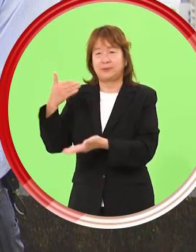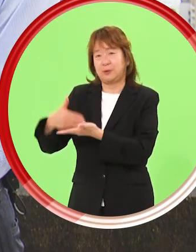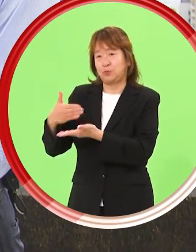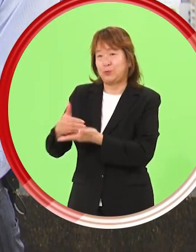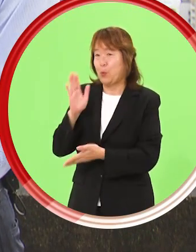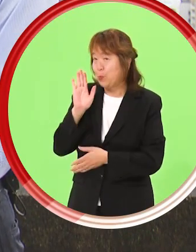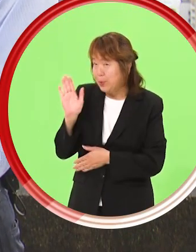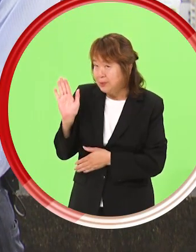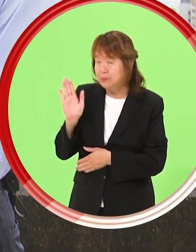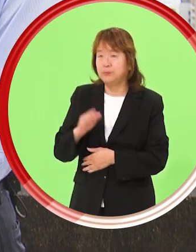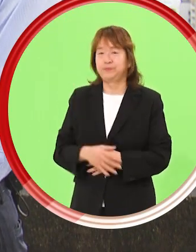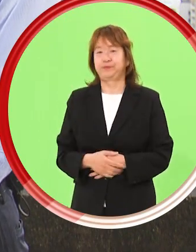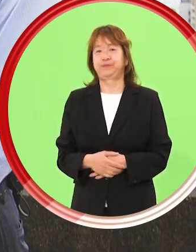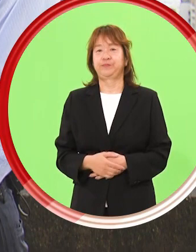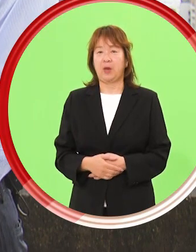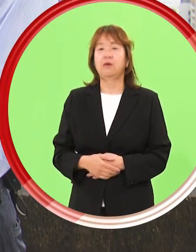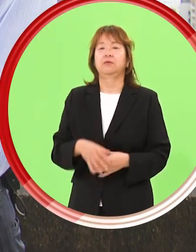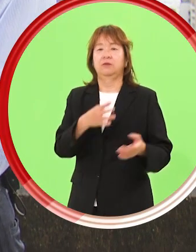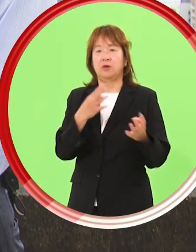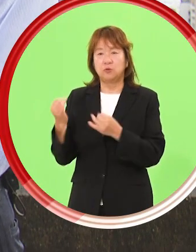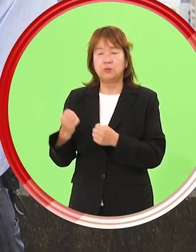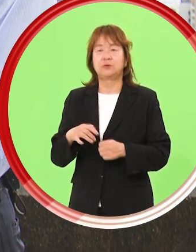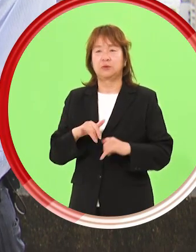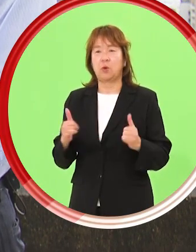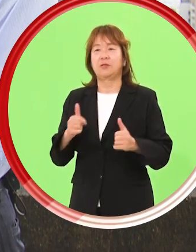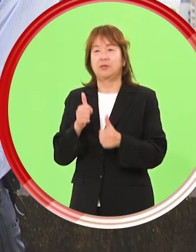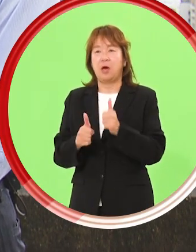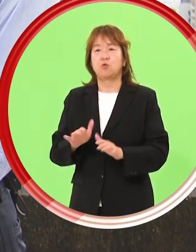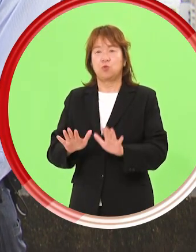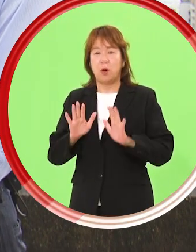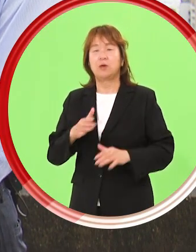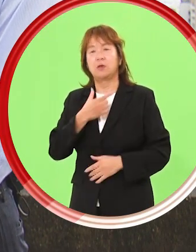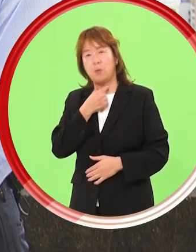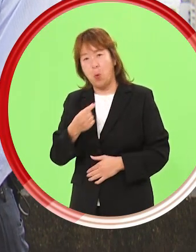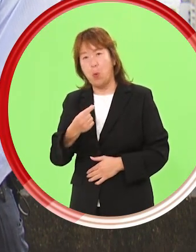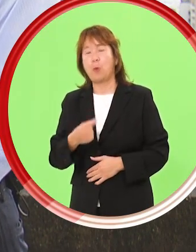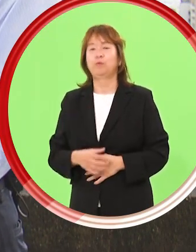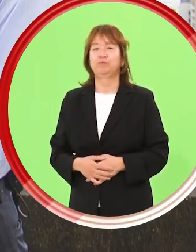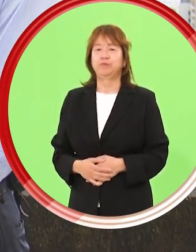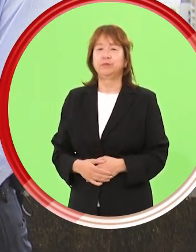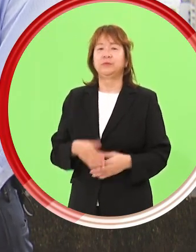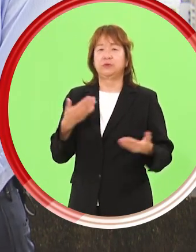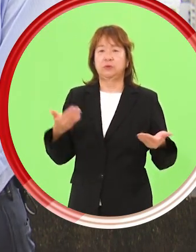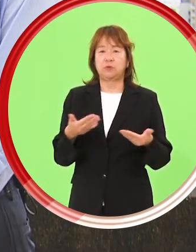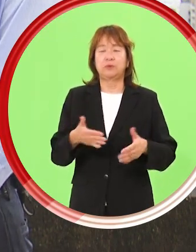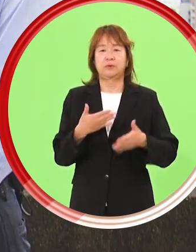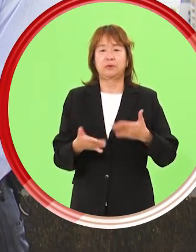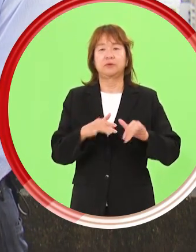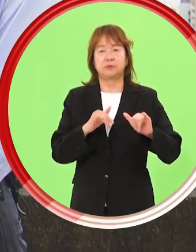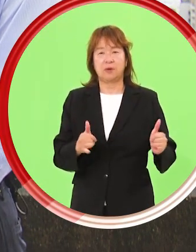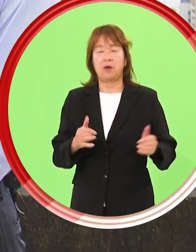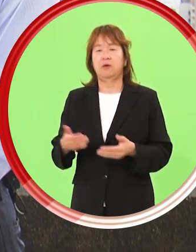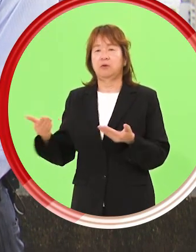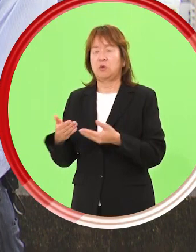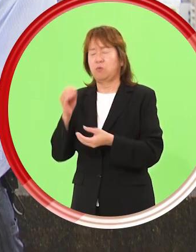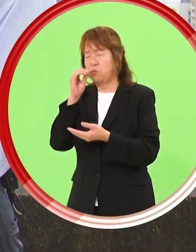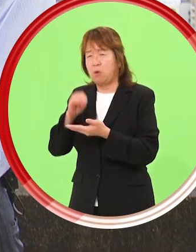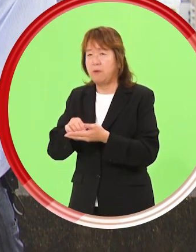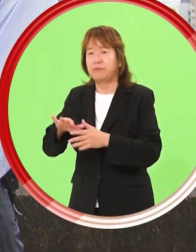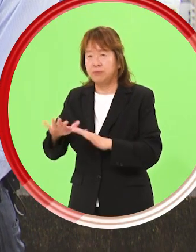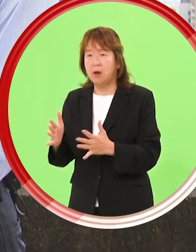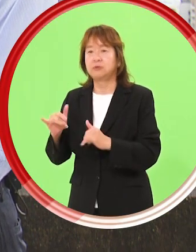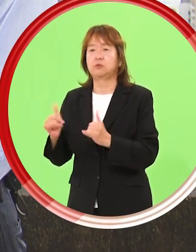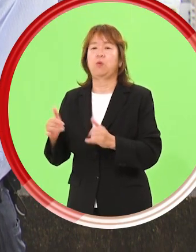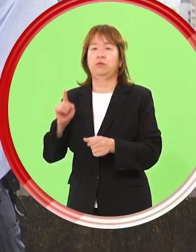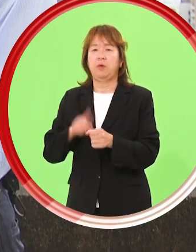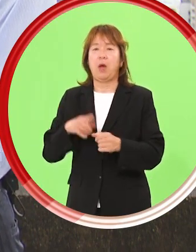的に教えてください。 はい、より多くの方に受験していただけるように、職務経験者と就職氷河期世代を対象とした試